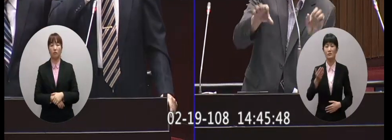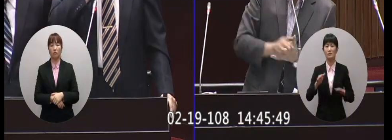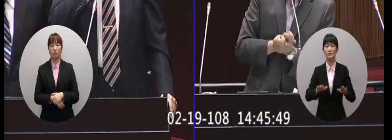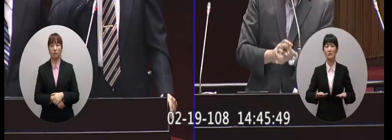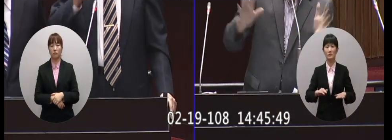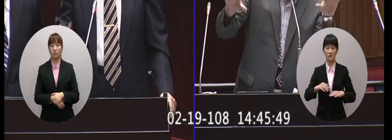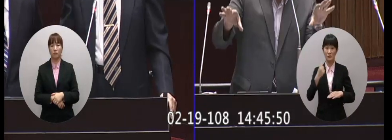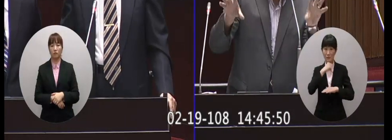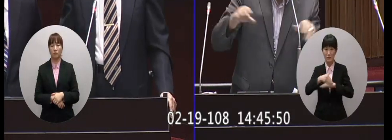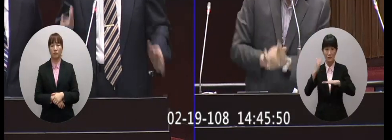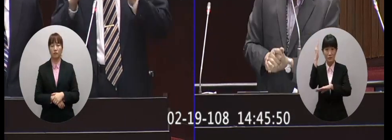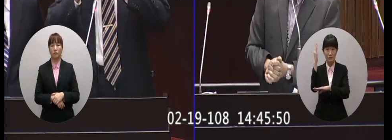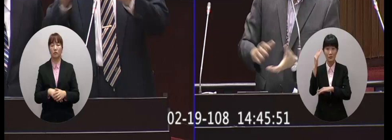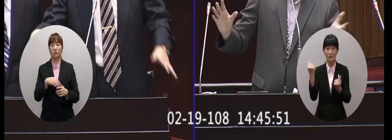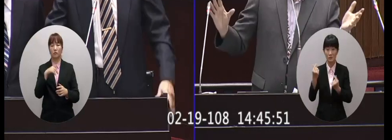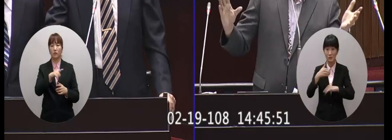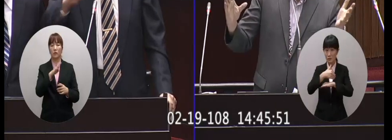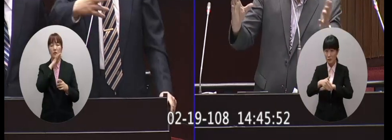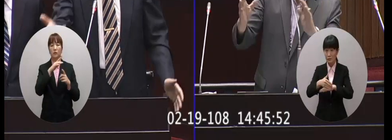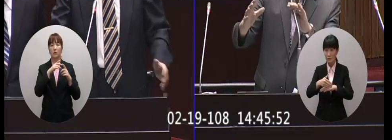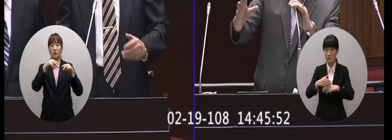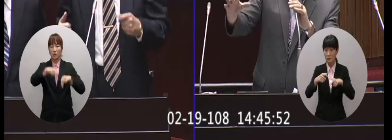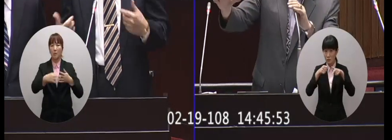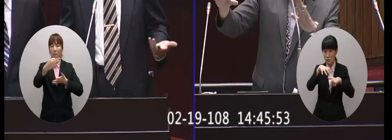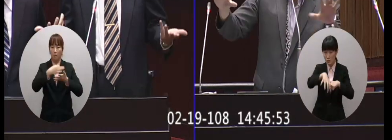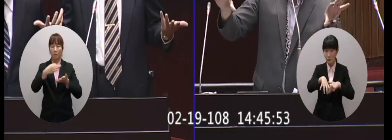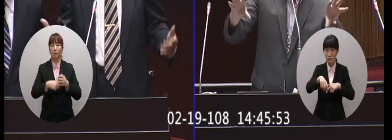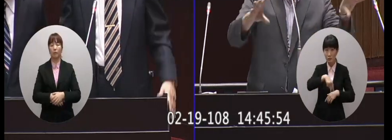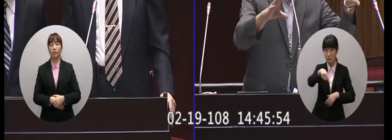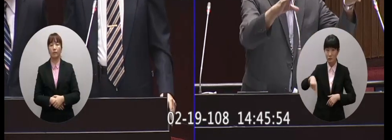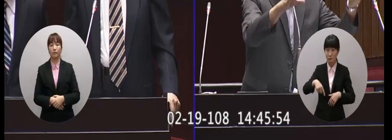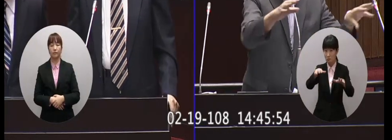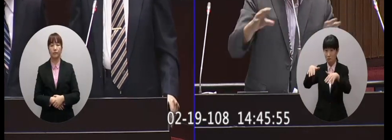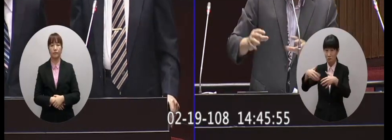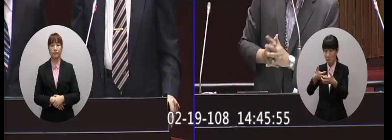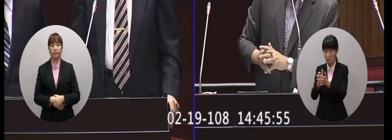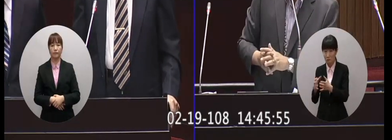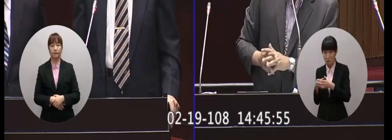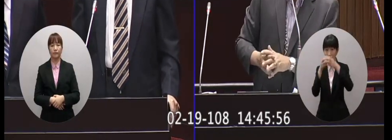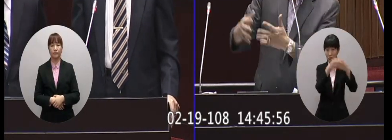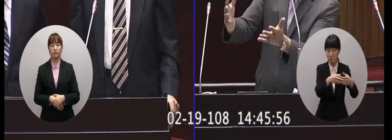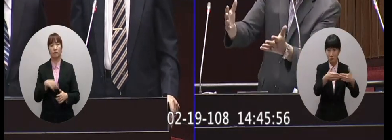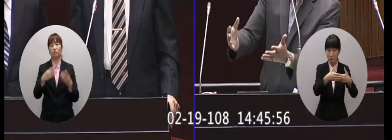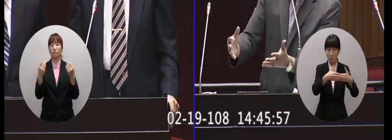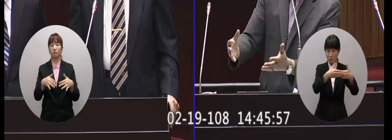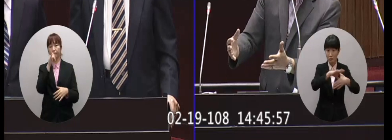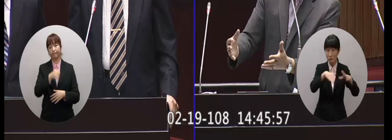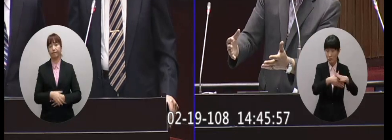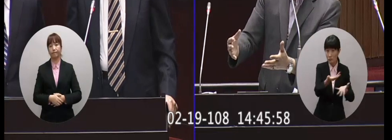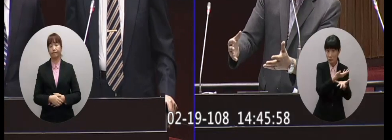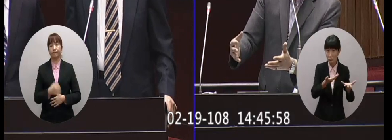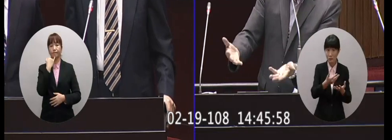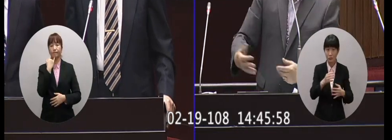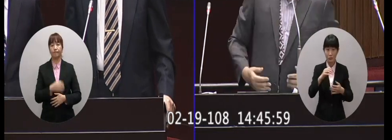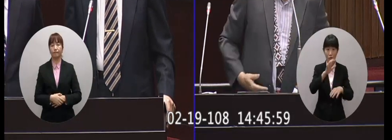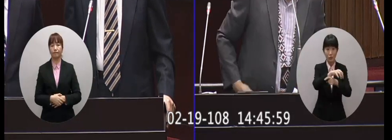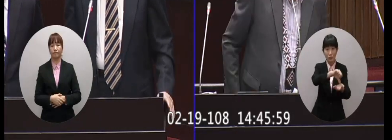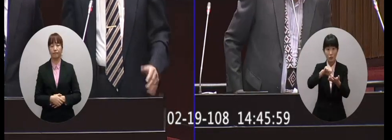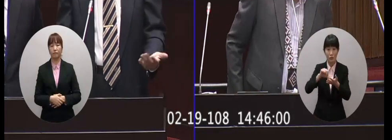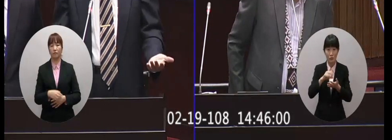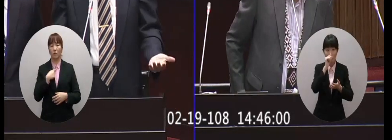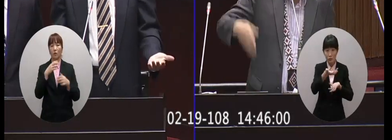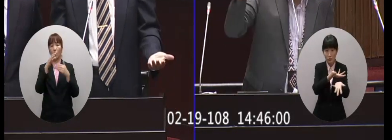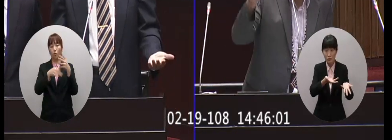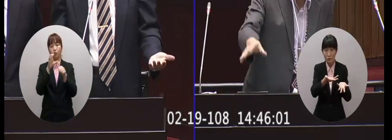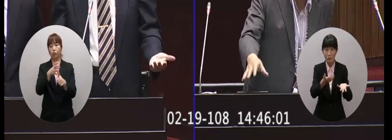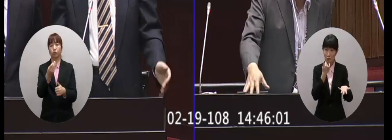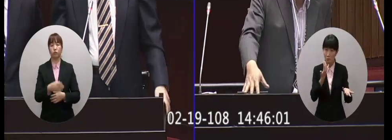他